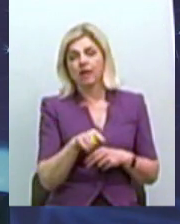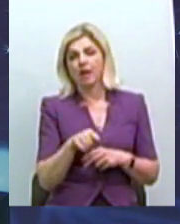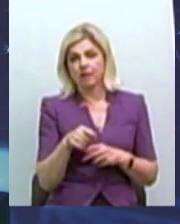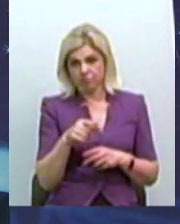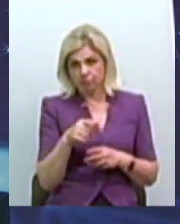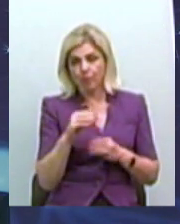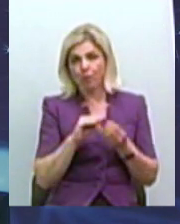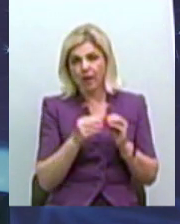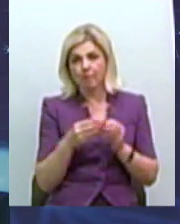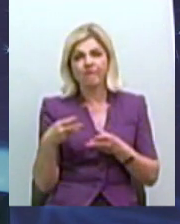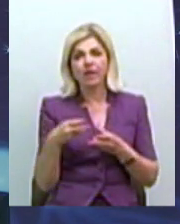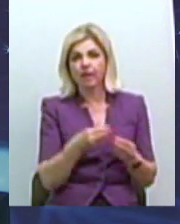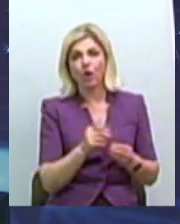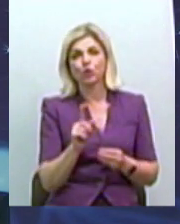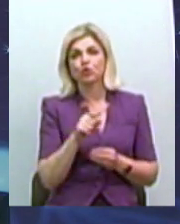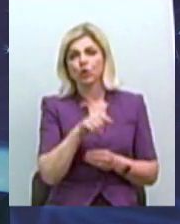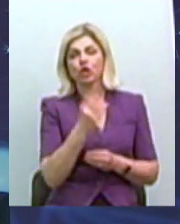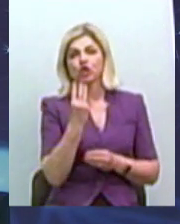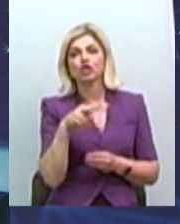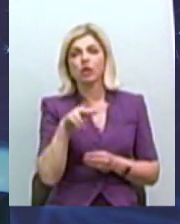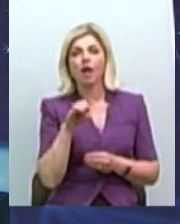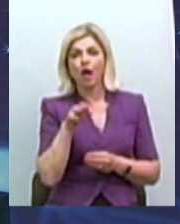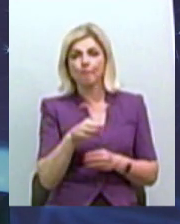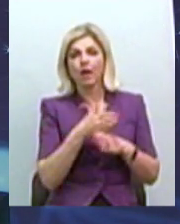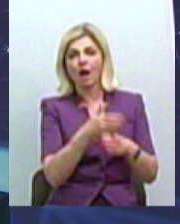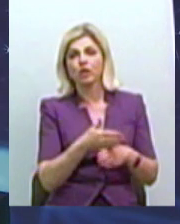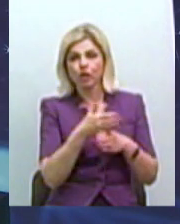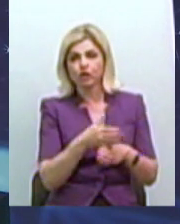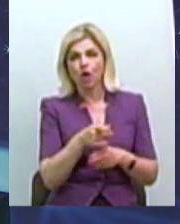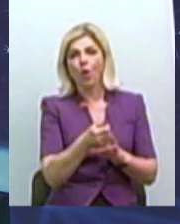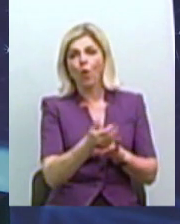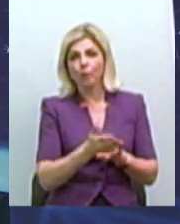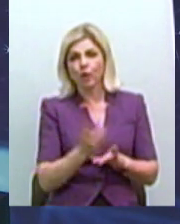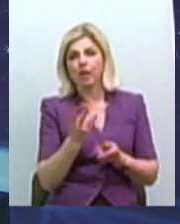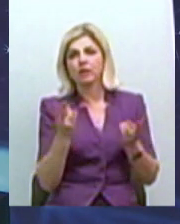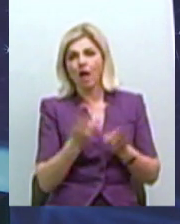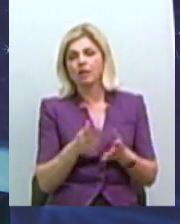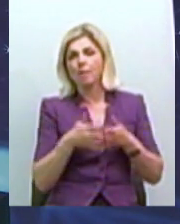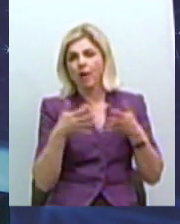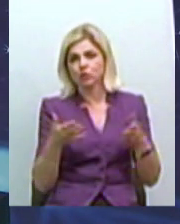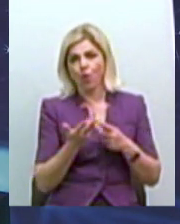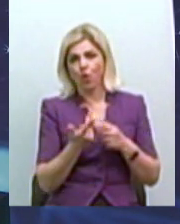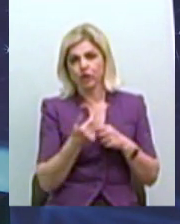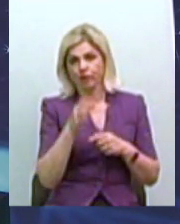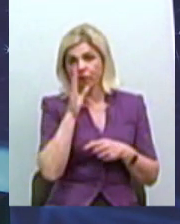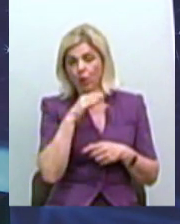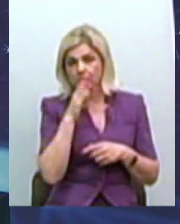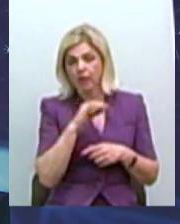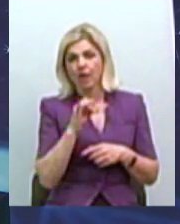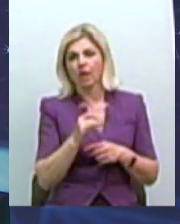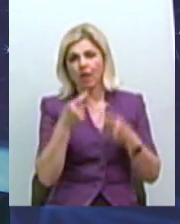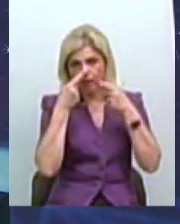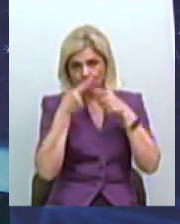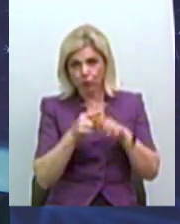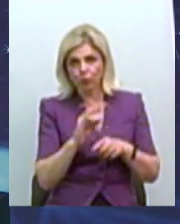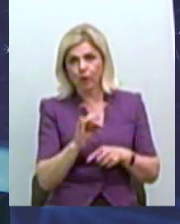выявится в связи с тем, что действительно шламохранилища обслуживаются и требуют большого количества воды, вот, и соответствующие технологии,